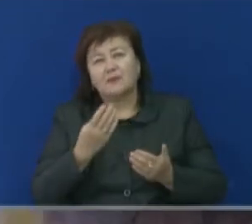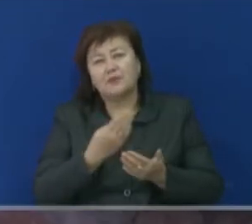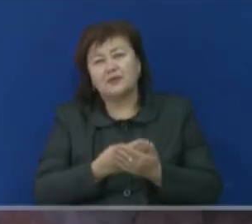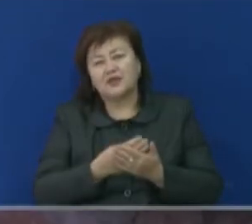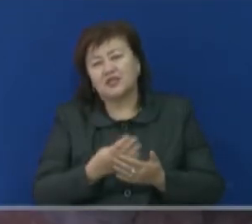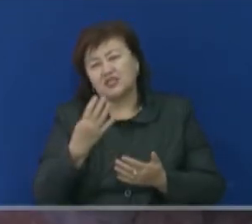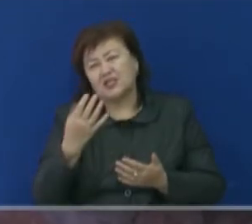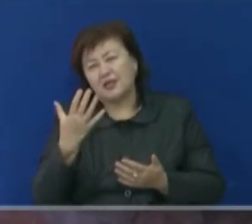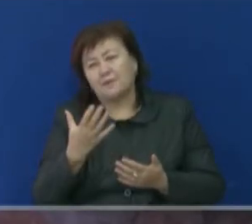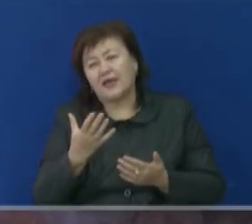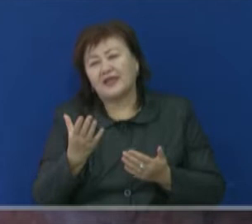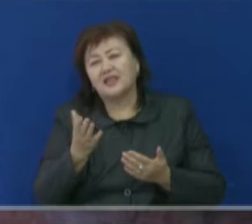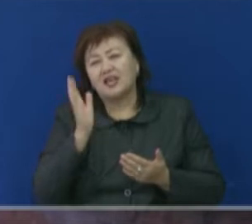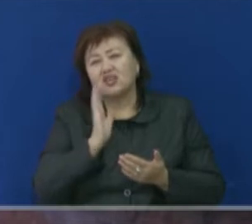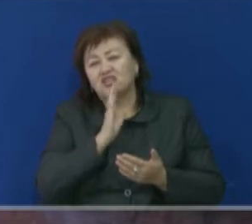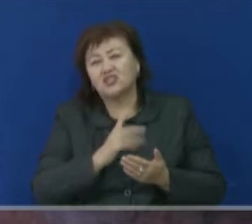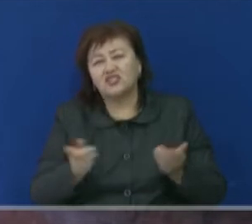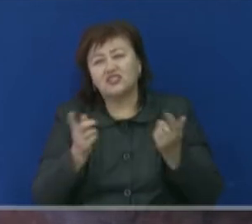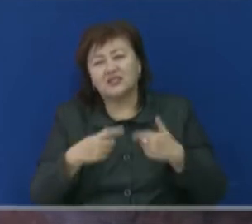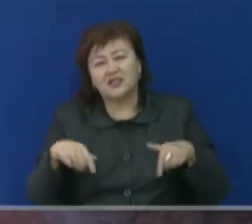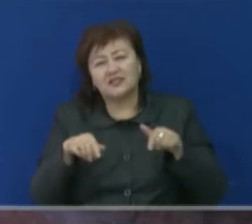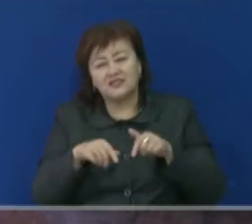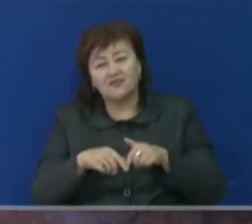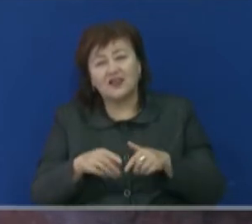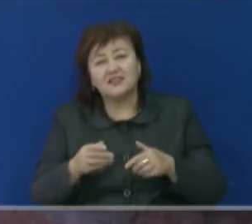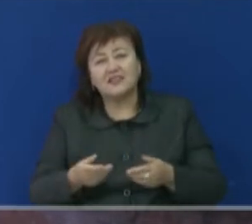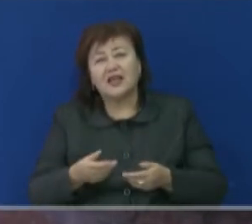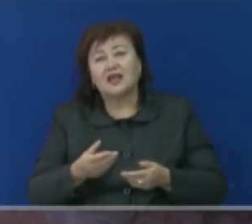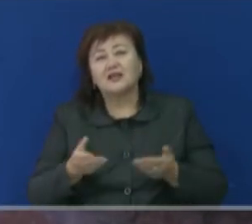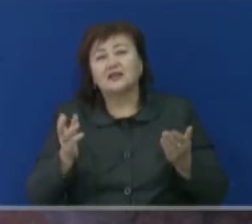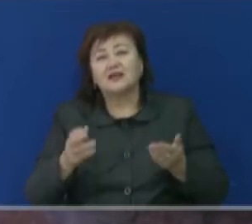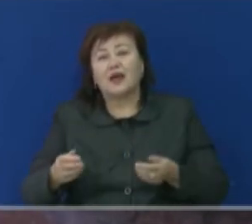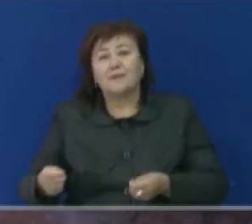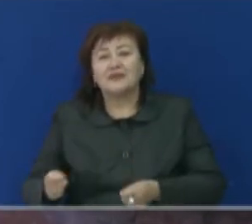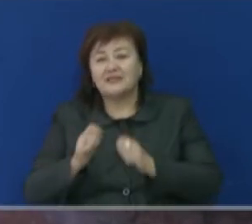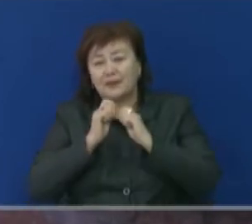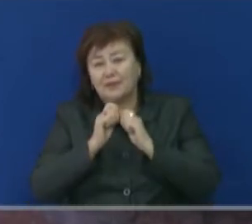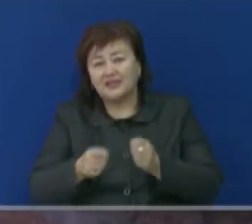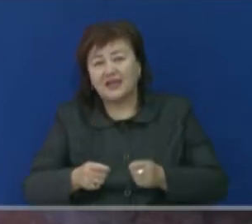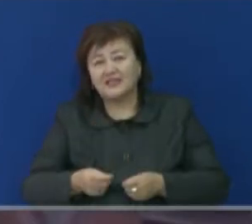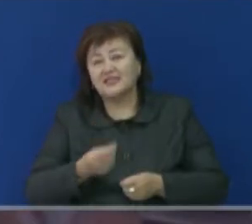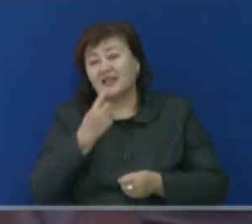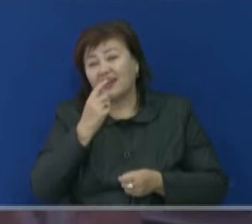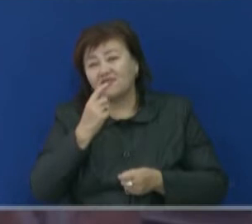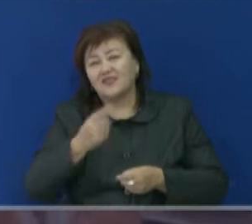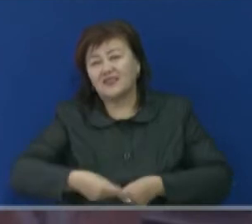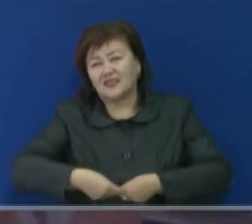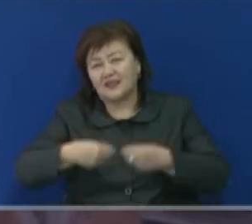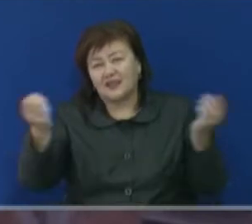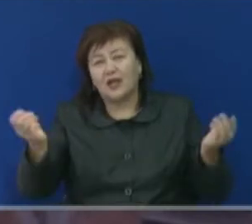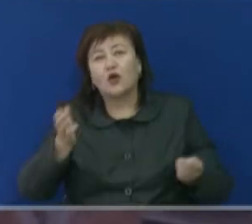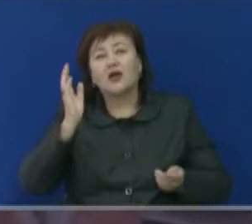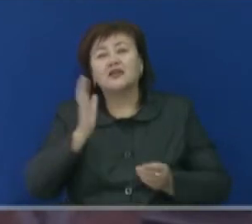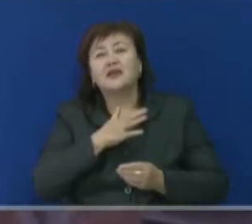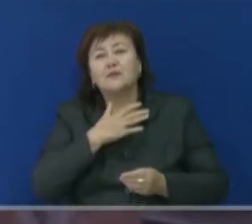бәріміз шашуымызды алып, біреу табақпен, біреу қоржынмен солай келіп, мынау тұрған дүйім халыққа шашу шаштық. Мешіттің